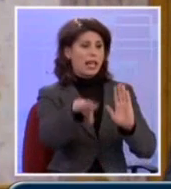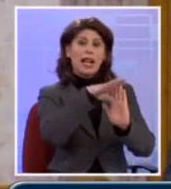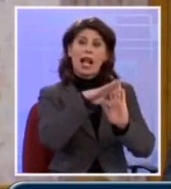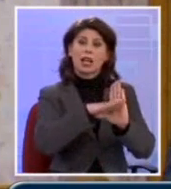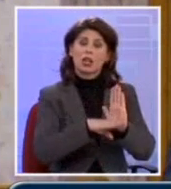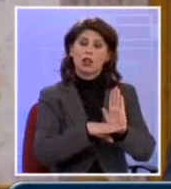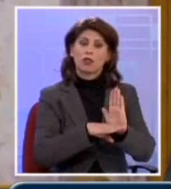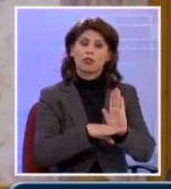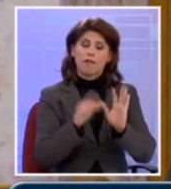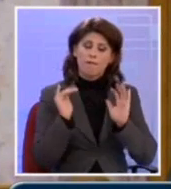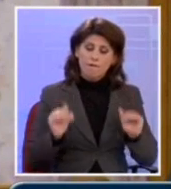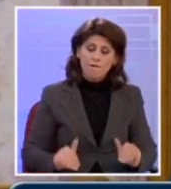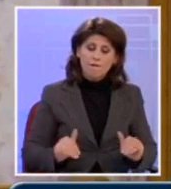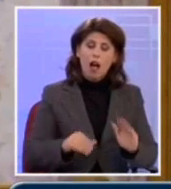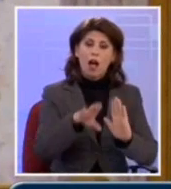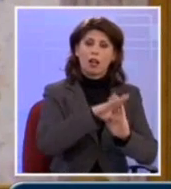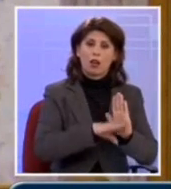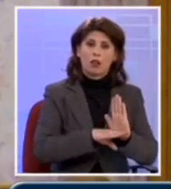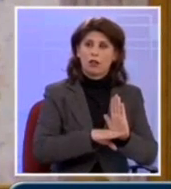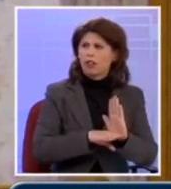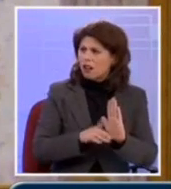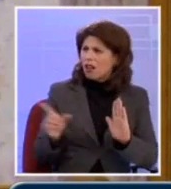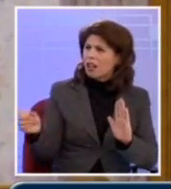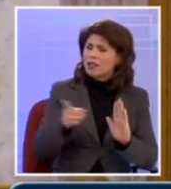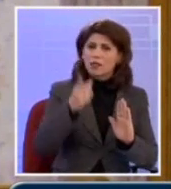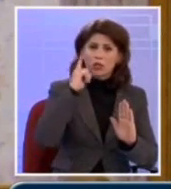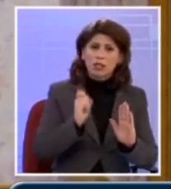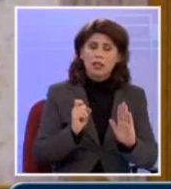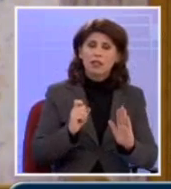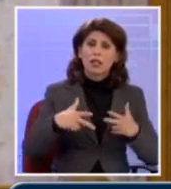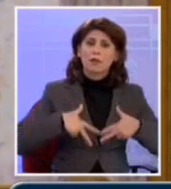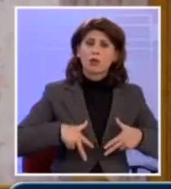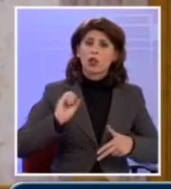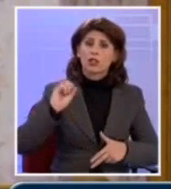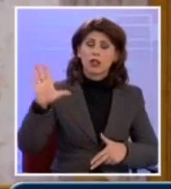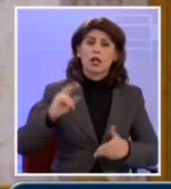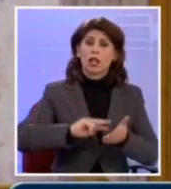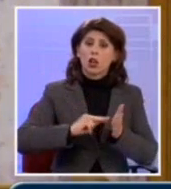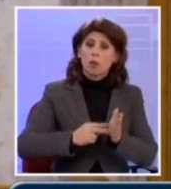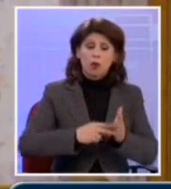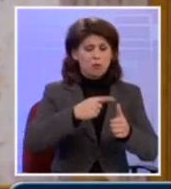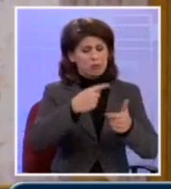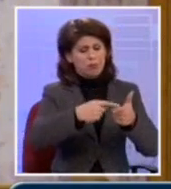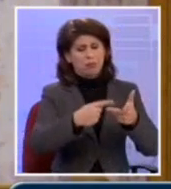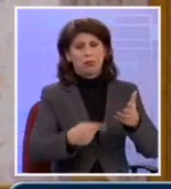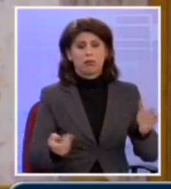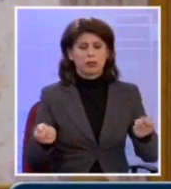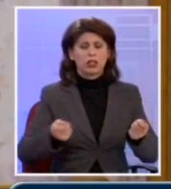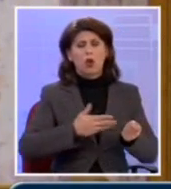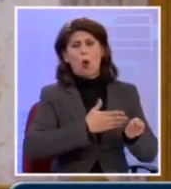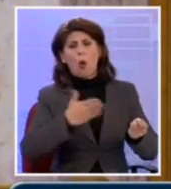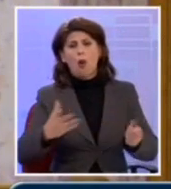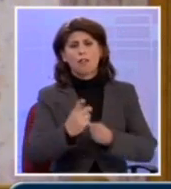για τήρηση κανόνων σοβαρά. Εσείς που γνωρίζετε και ως Υπουργός Εξωτερικών, Οικονομικών κτλ. Που χειριστήκατε όλα αυτά τα